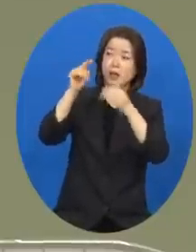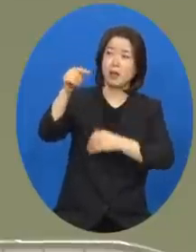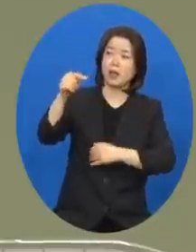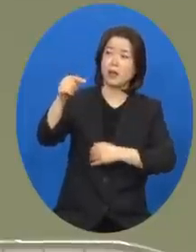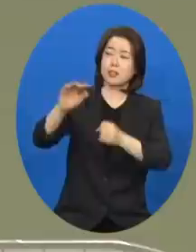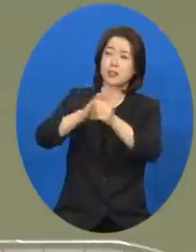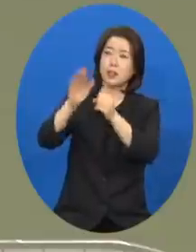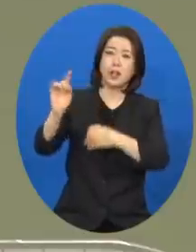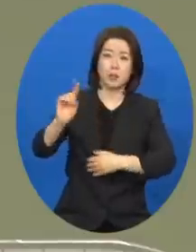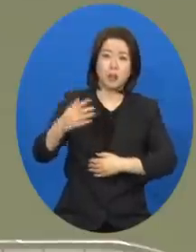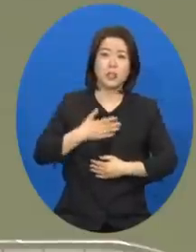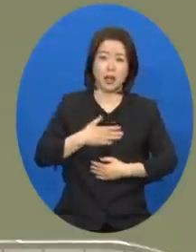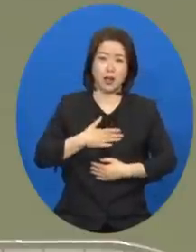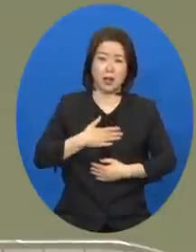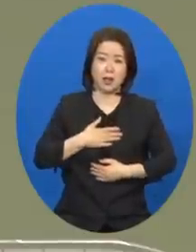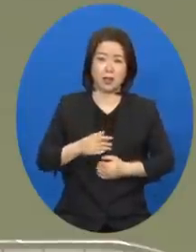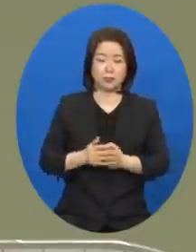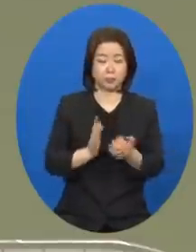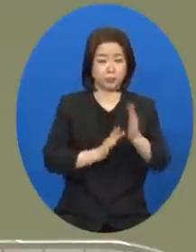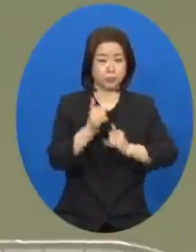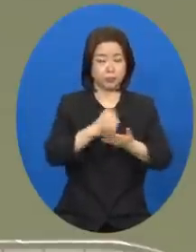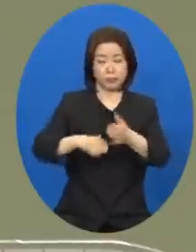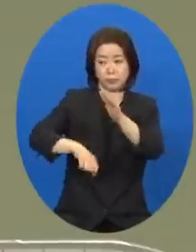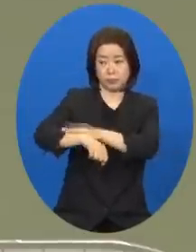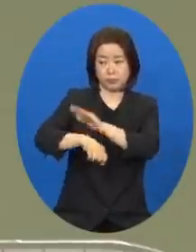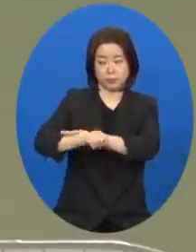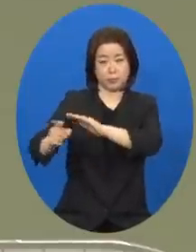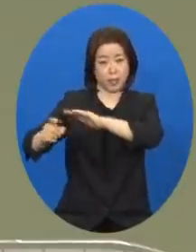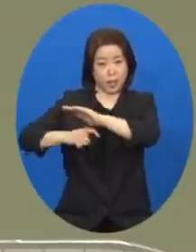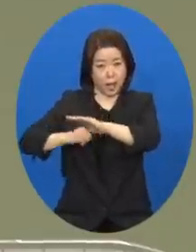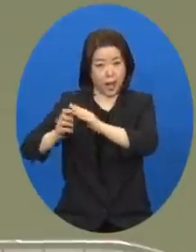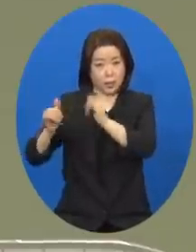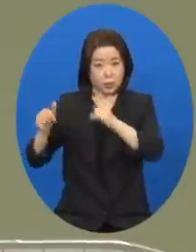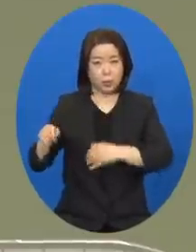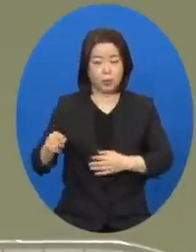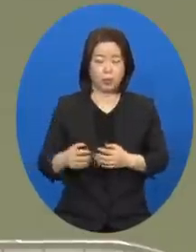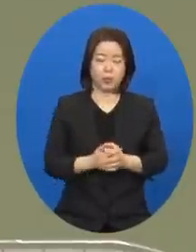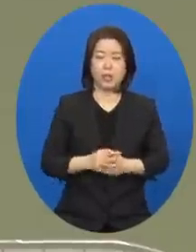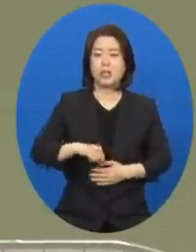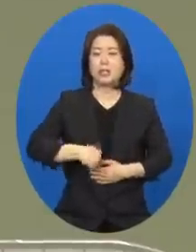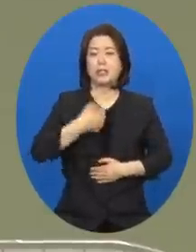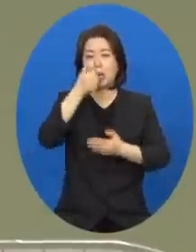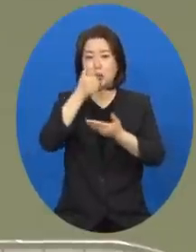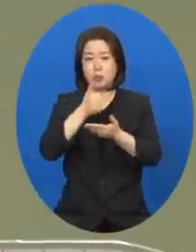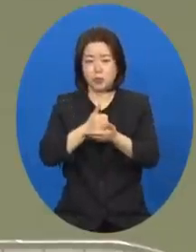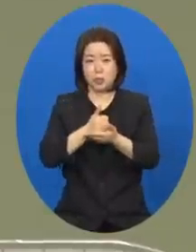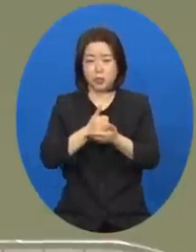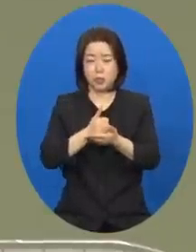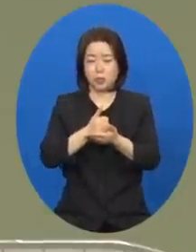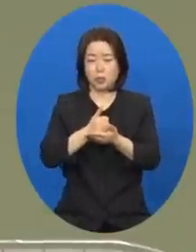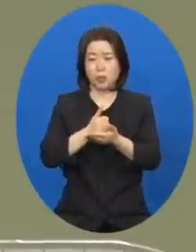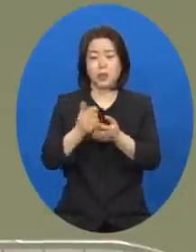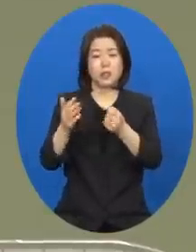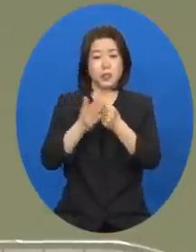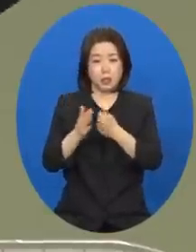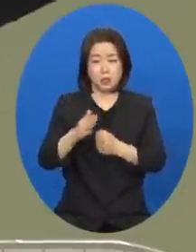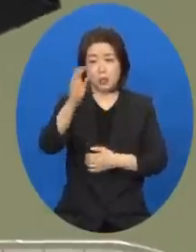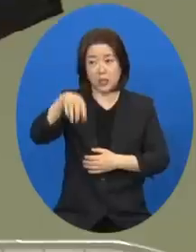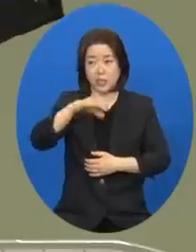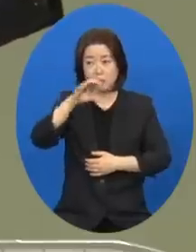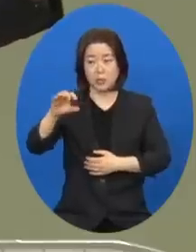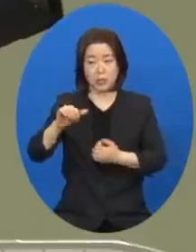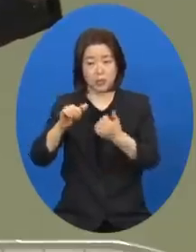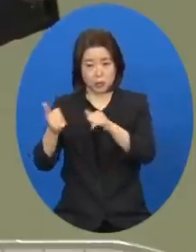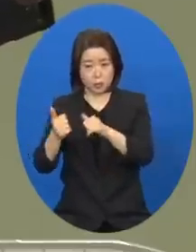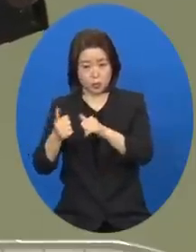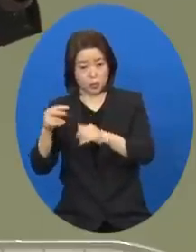돼요. 예수님의 오른편의 강도, 그는 자기 죄로 죽을 십자가에서 예수님을